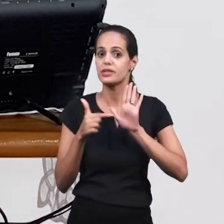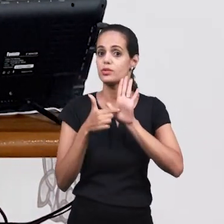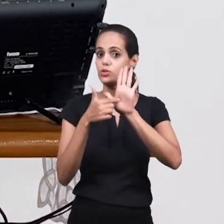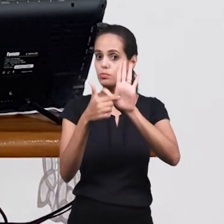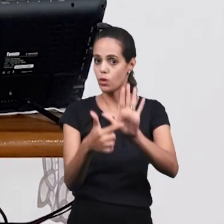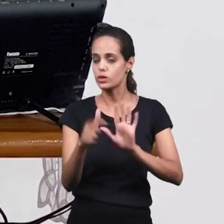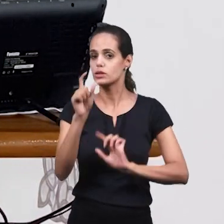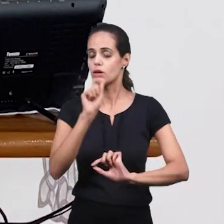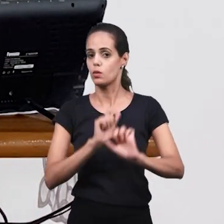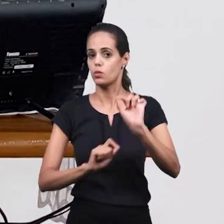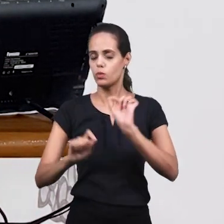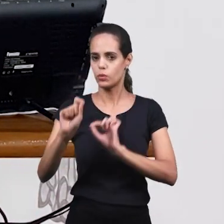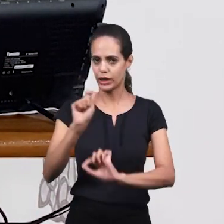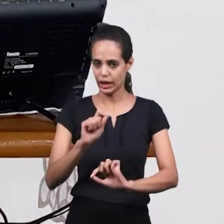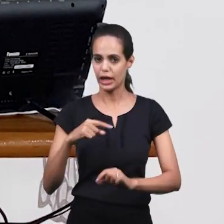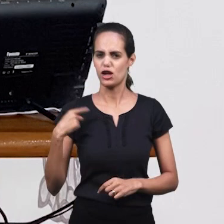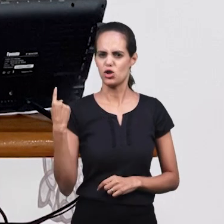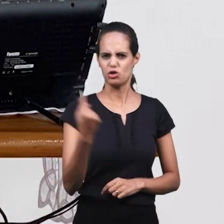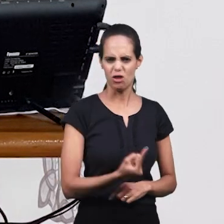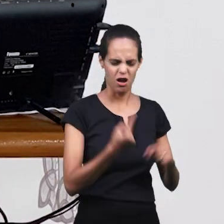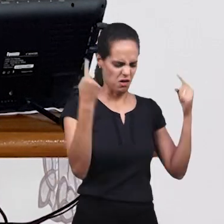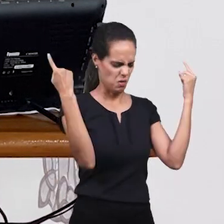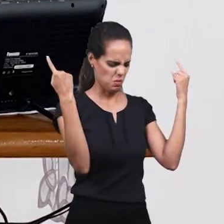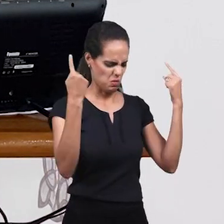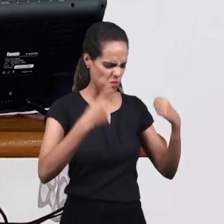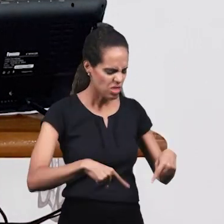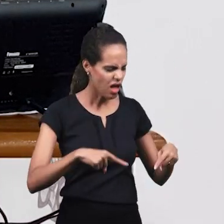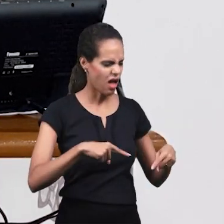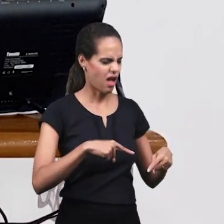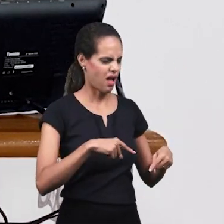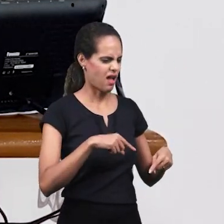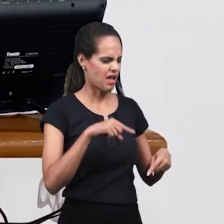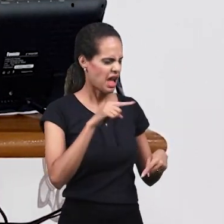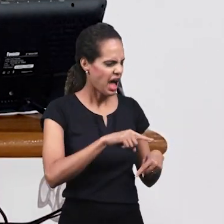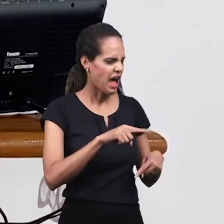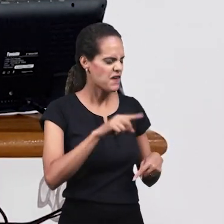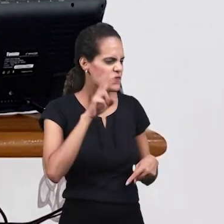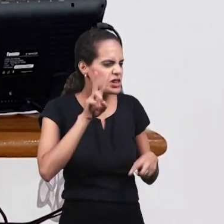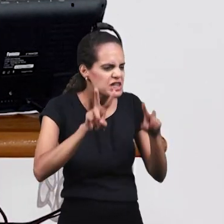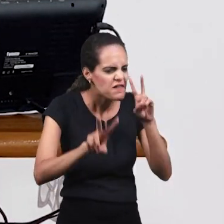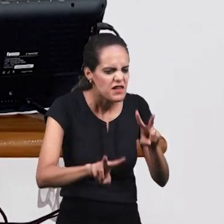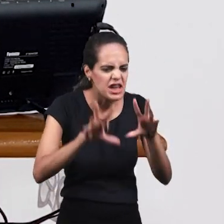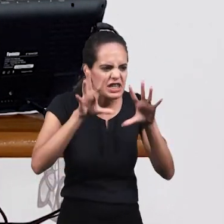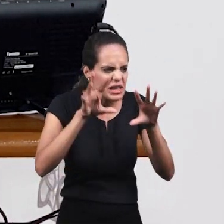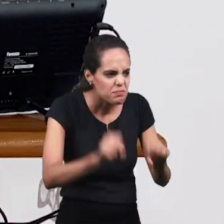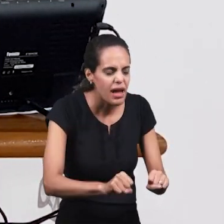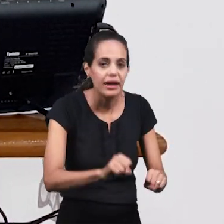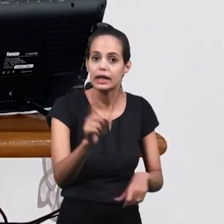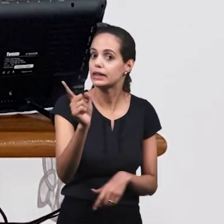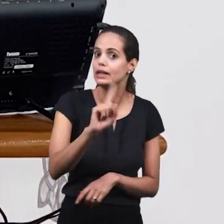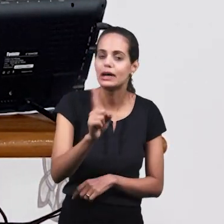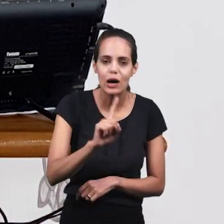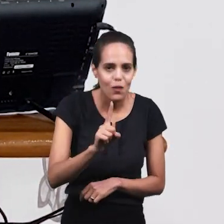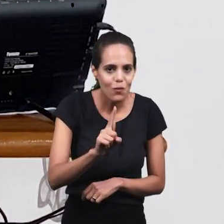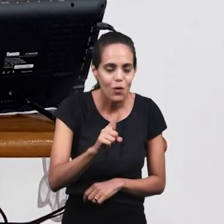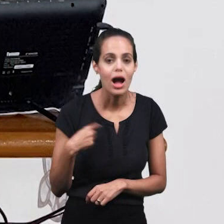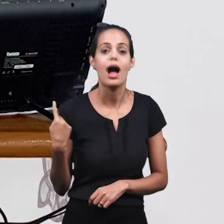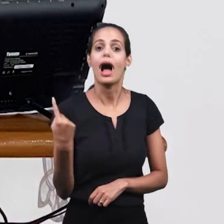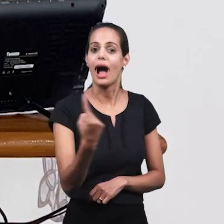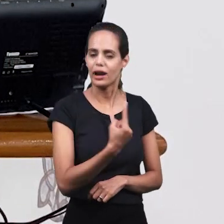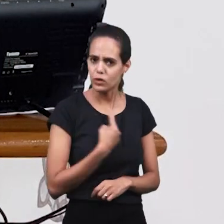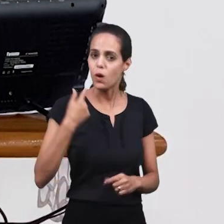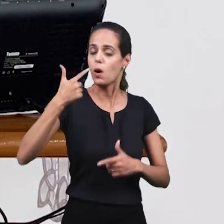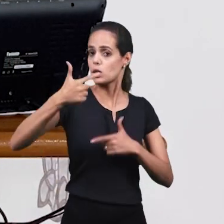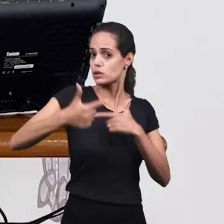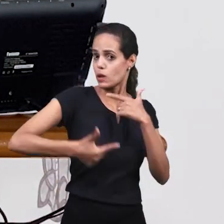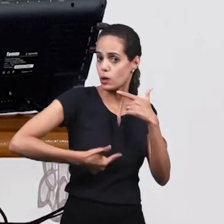contre les principautés, contre les princes des ténèbres de ce siècle,